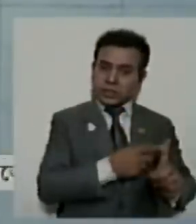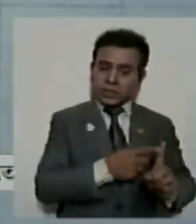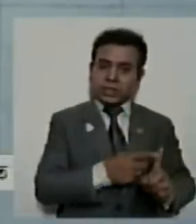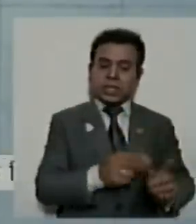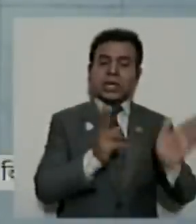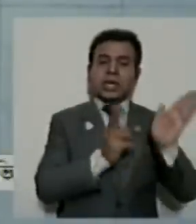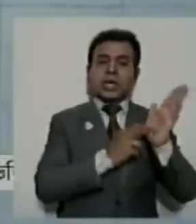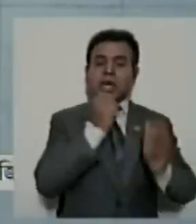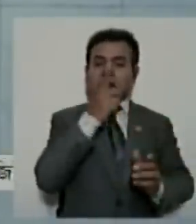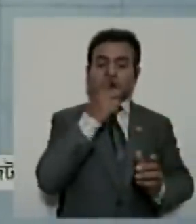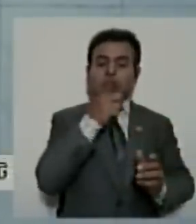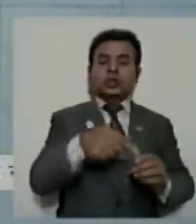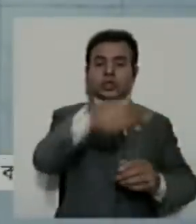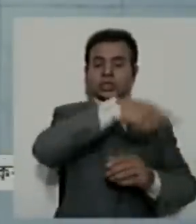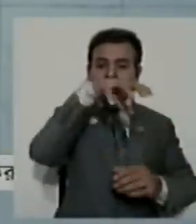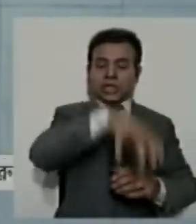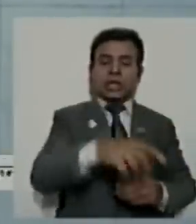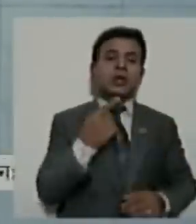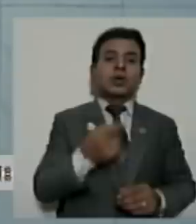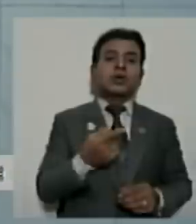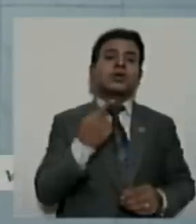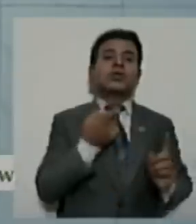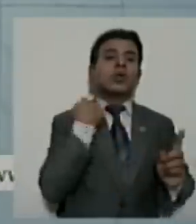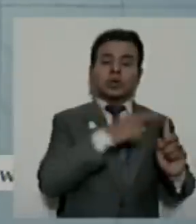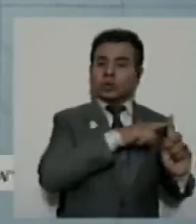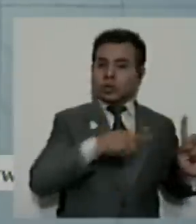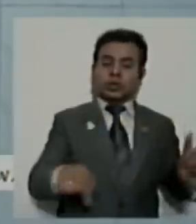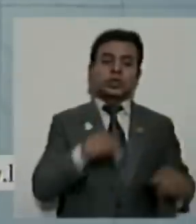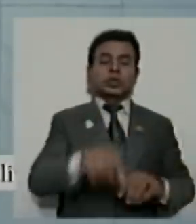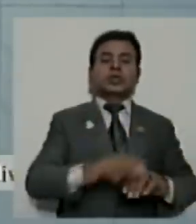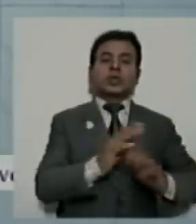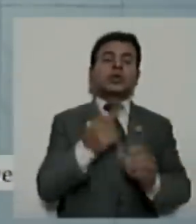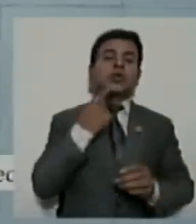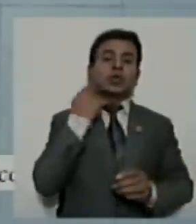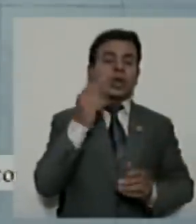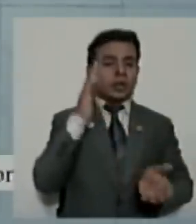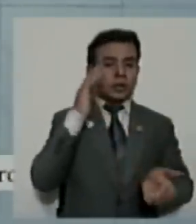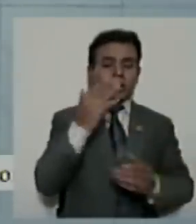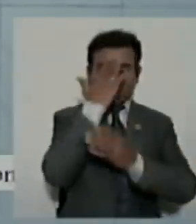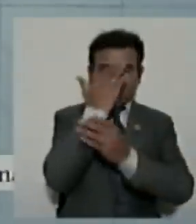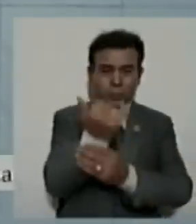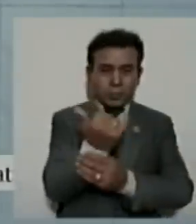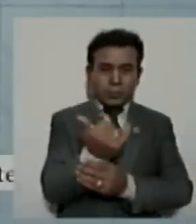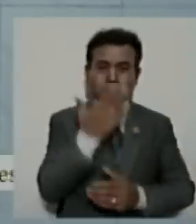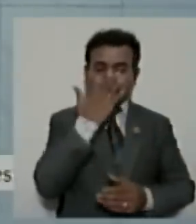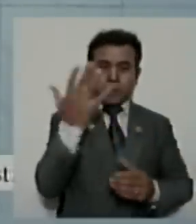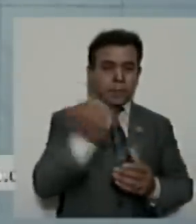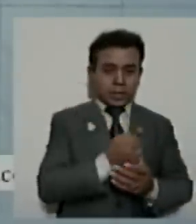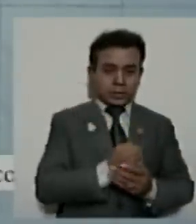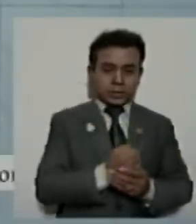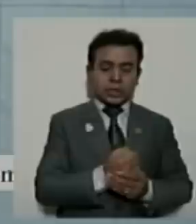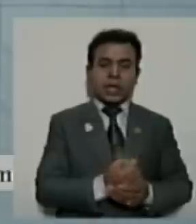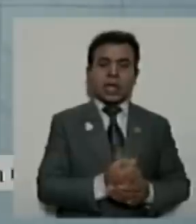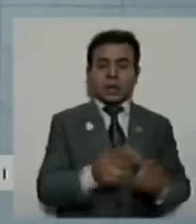হলো 499 জন, যার মধ্যে সিটি কর্পোরেশনেই আছে 364 জন। নারায়ণগঞ্জে এ